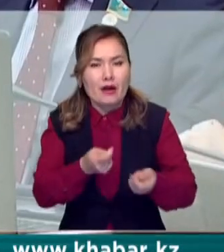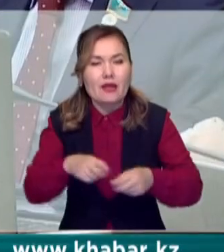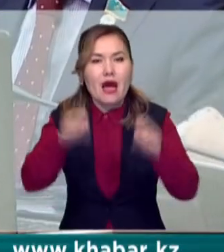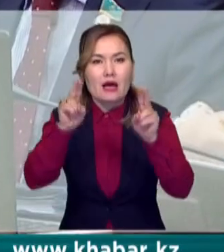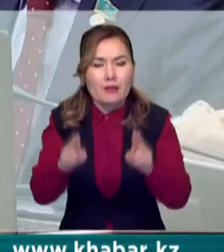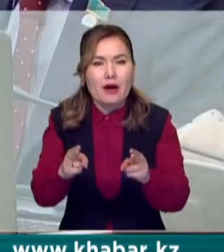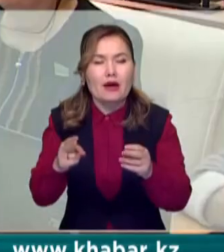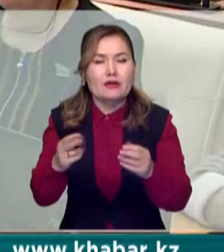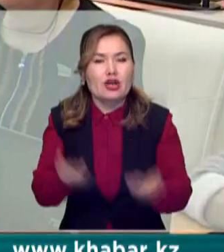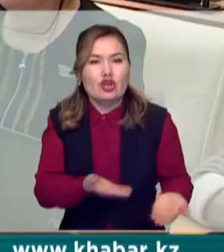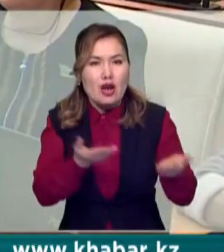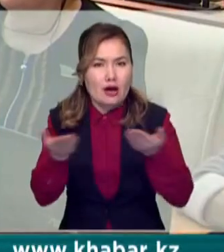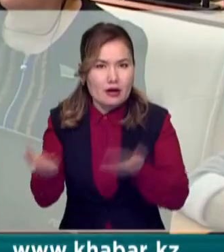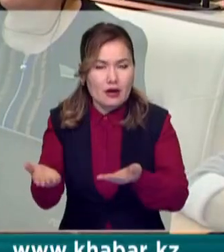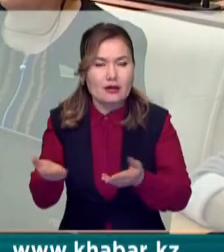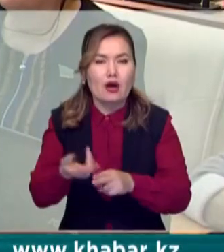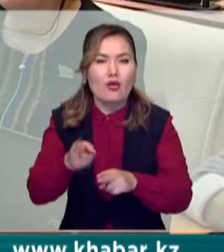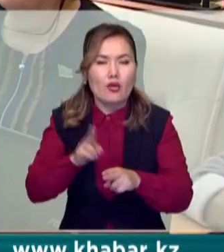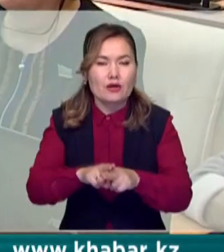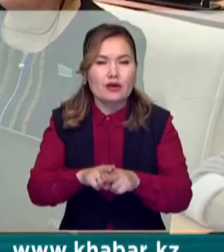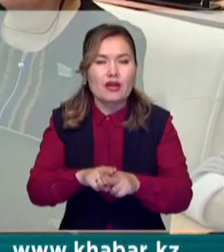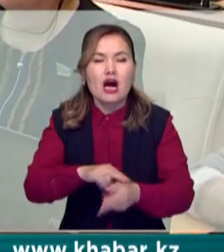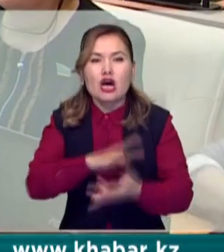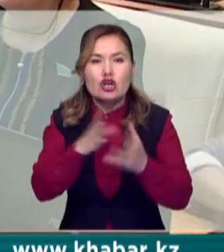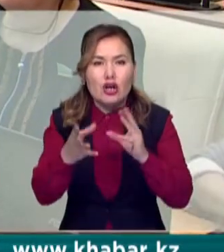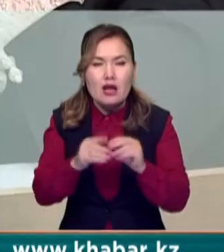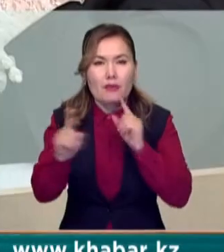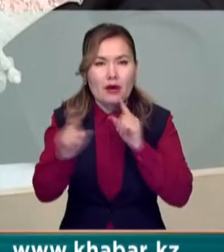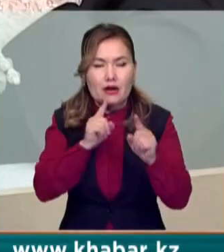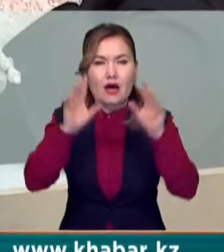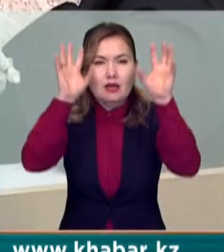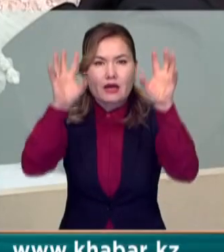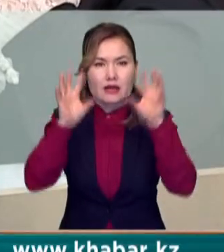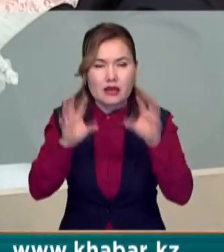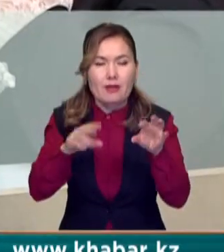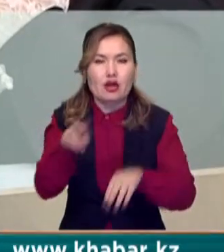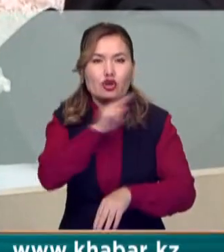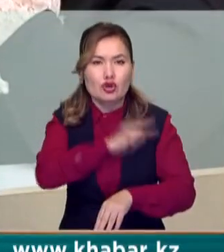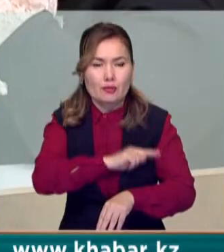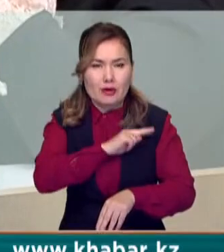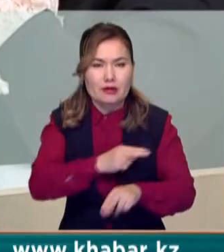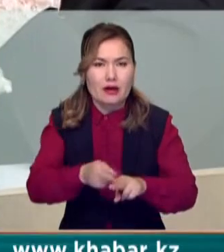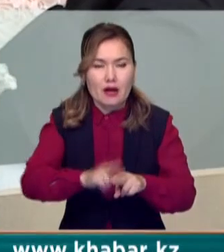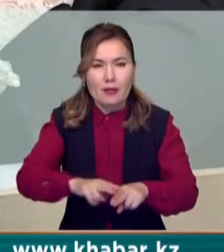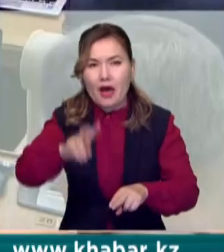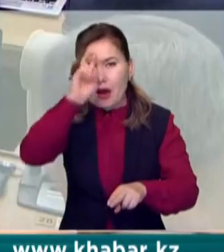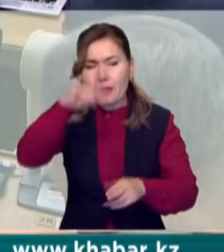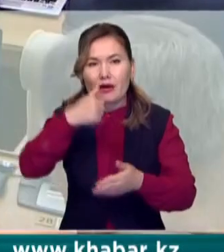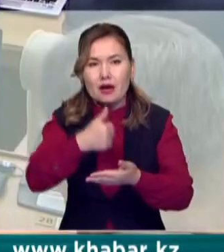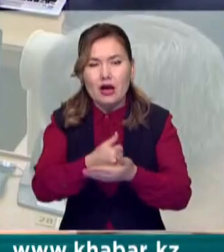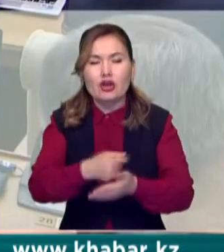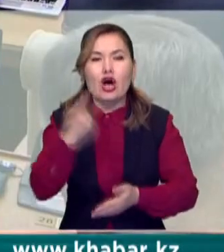арнайы шақырылған. Сондай-ақ жалпы мәжілістің заңнамалық жұмысы елбасы тұңғыш